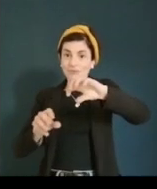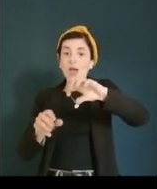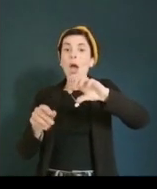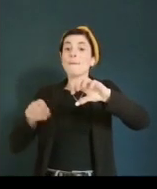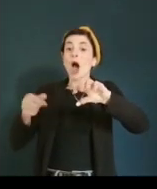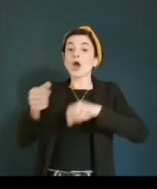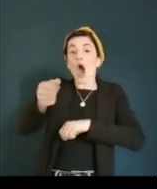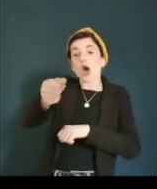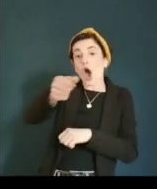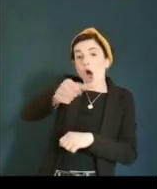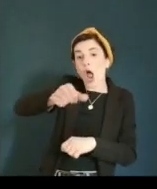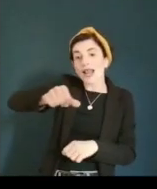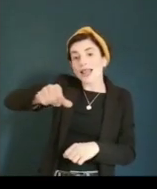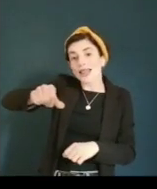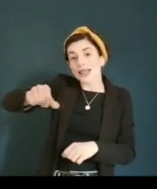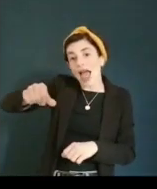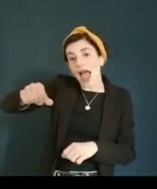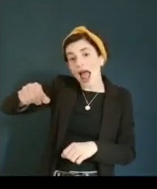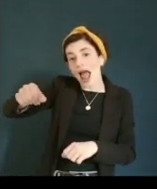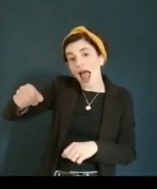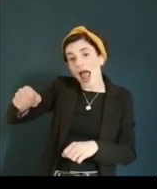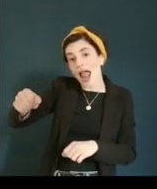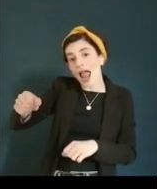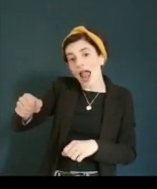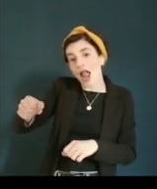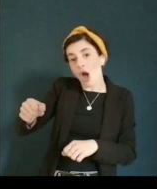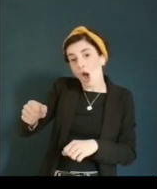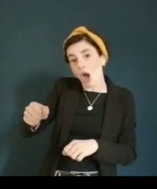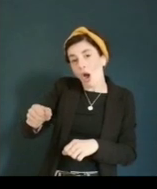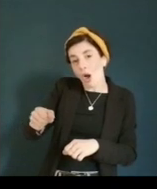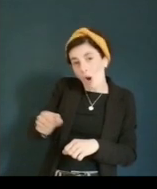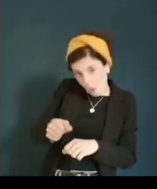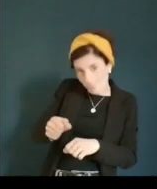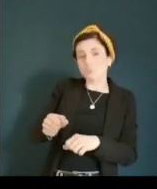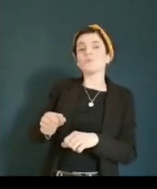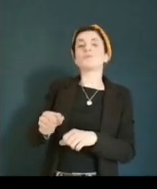a praticare un bel taglio al centro.